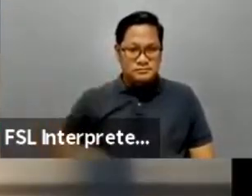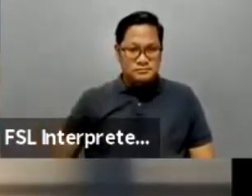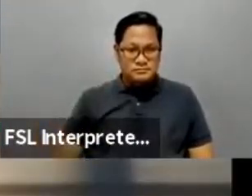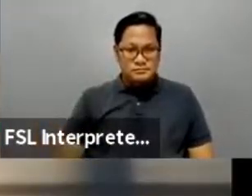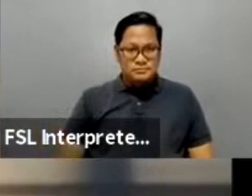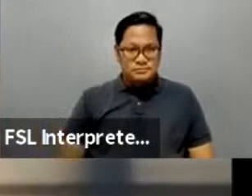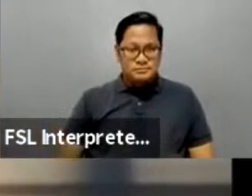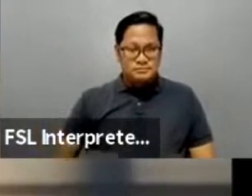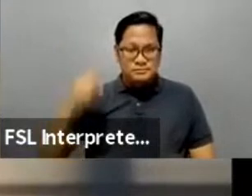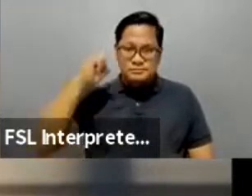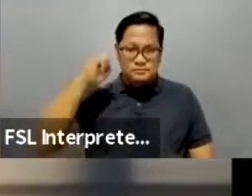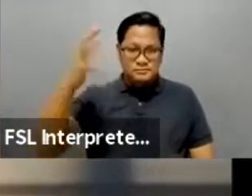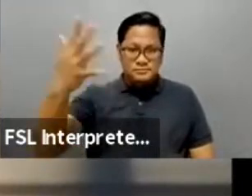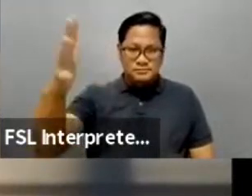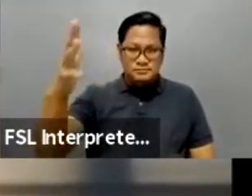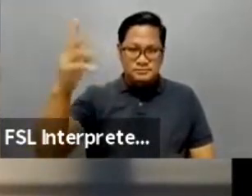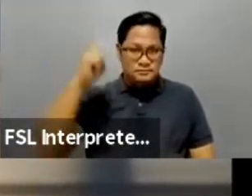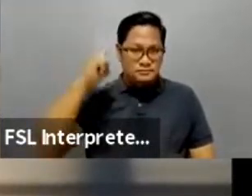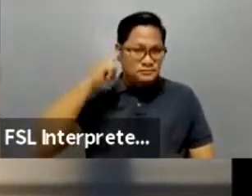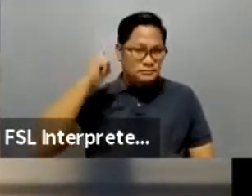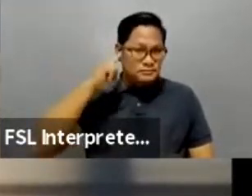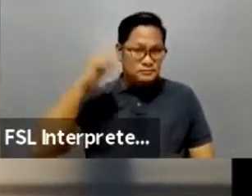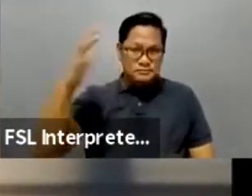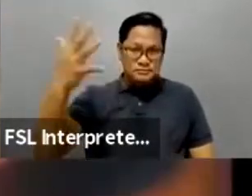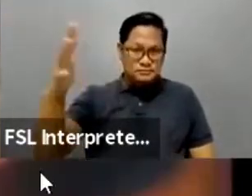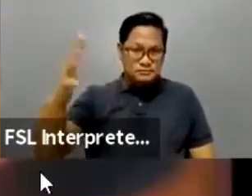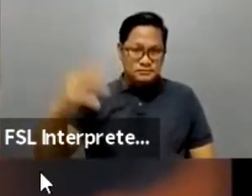Wala pong audio.